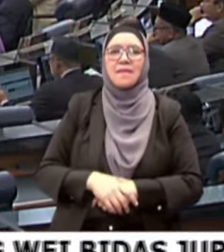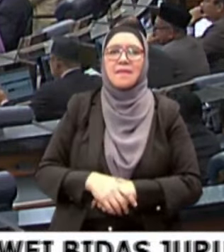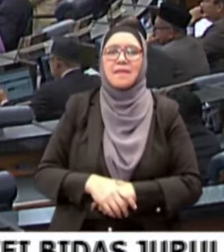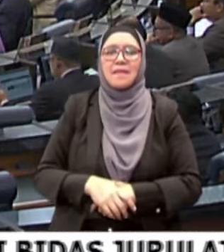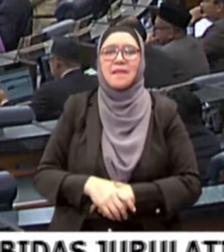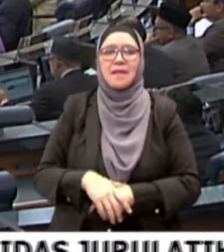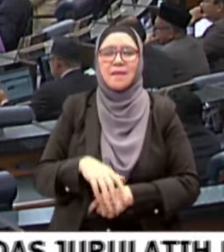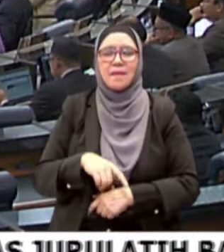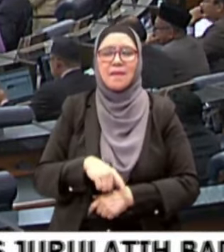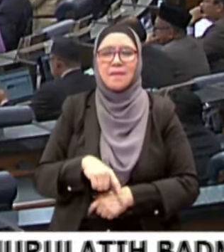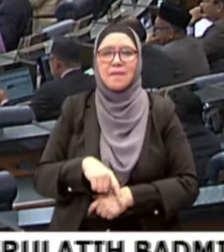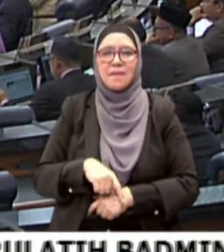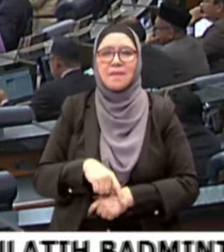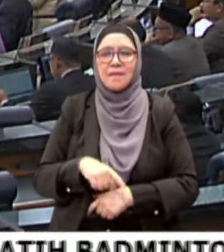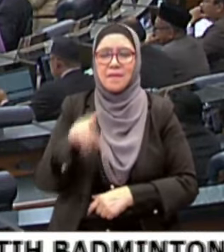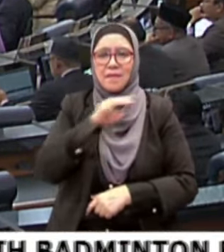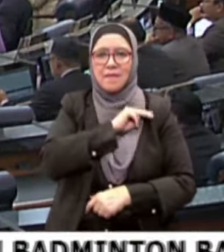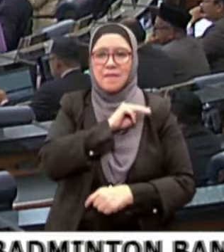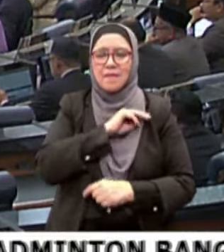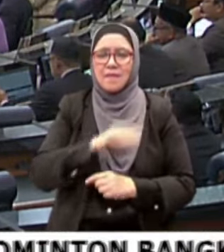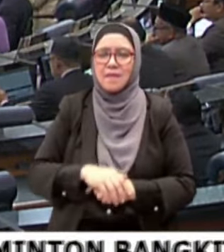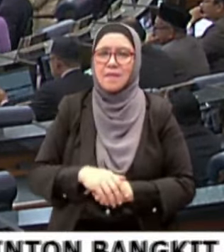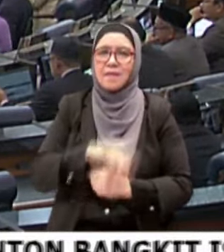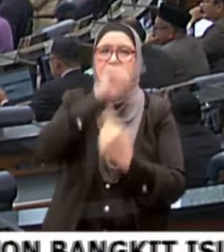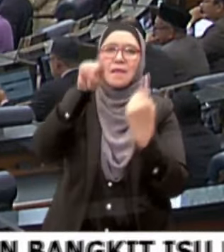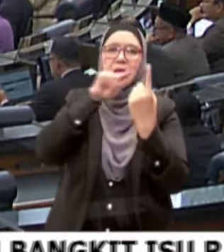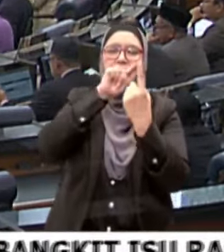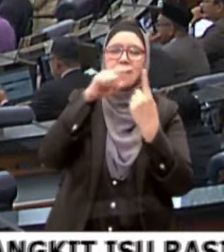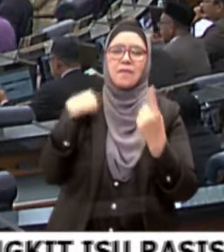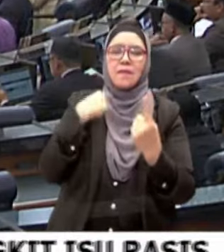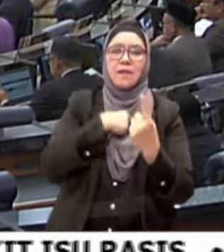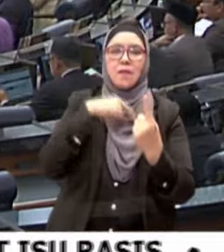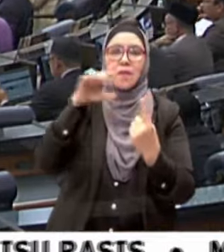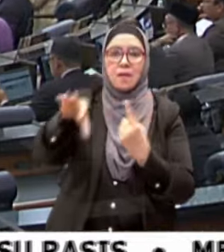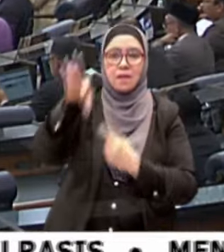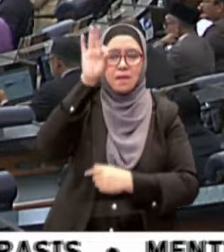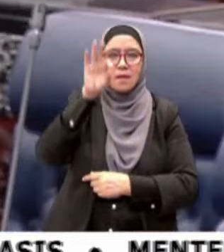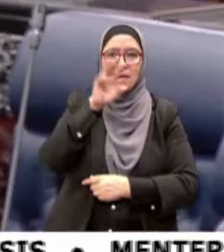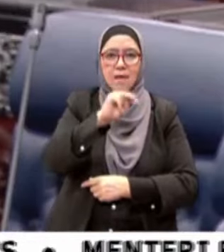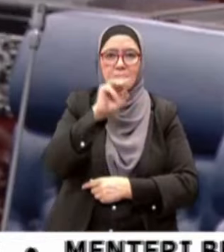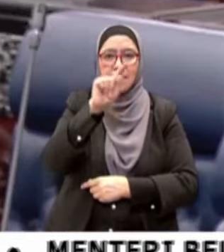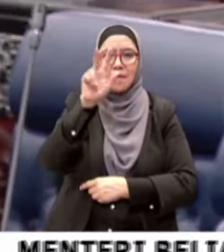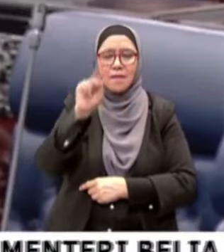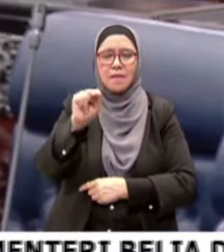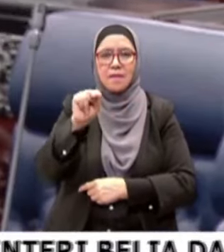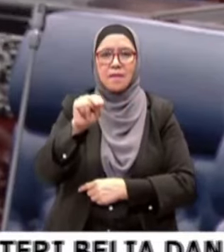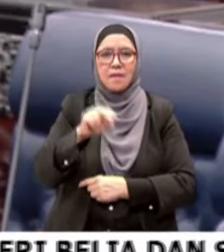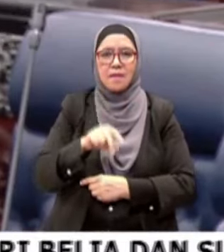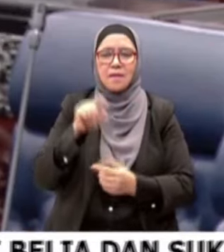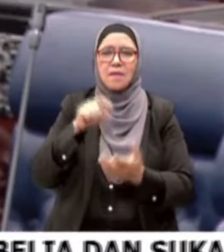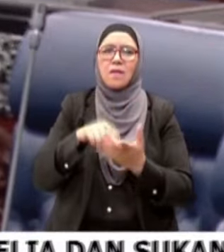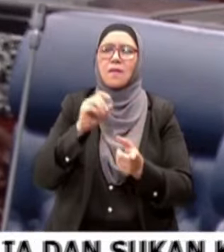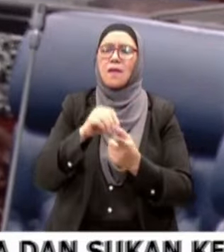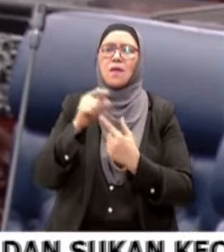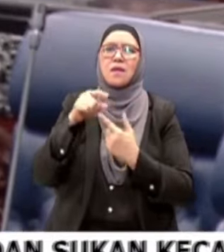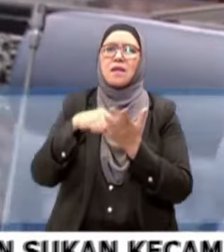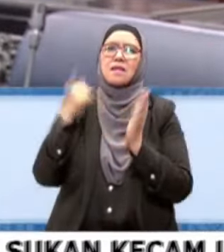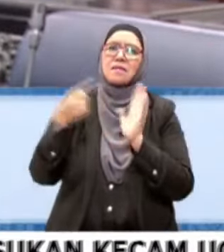bahwa Adakah apabila kita buat nantikan ini jangan-jangan ini hanya menjadi satu talkshop